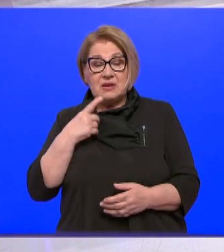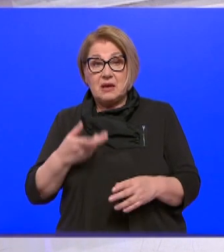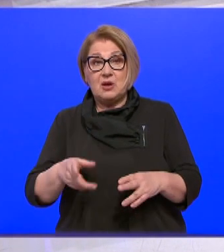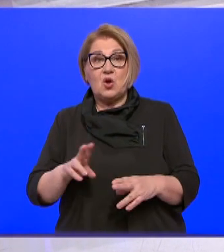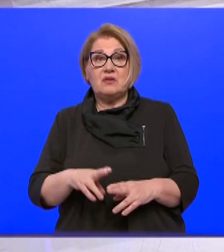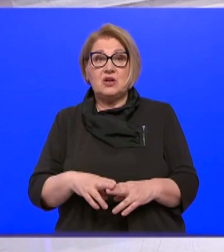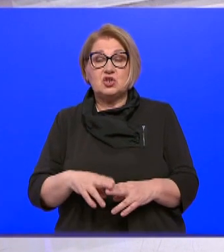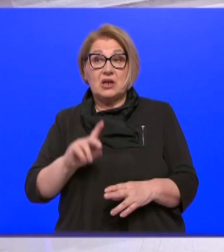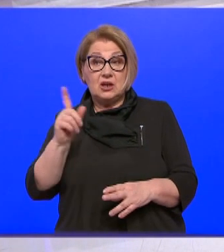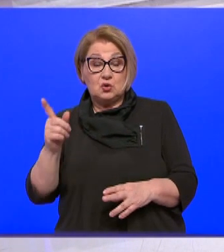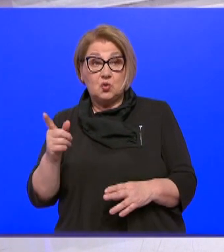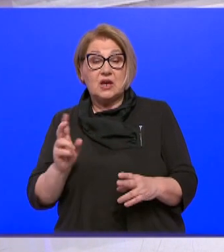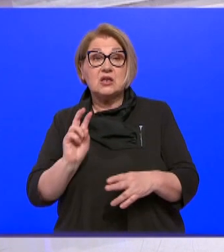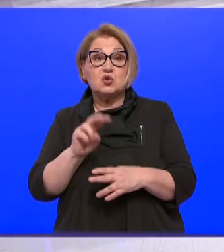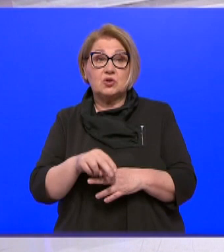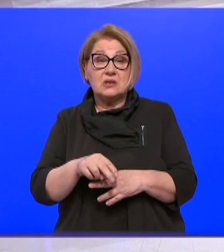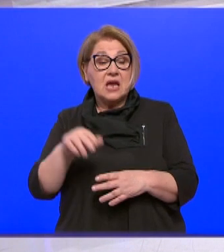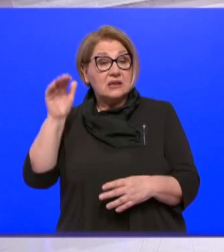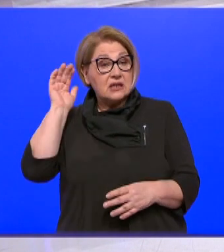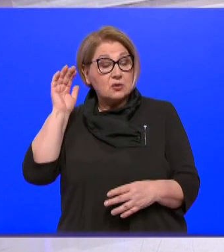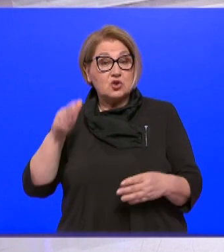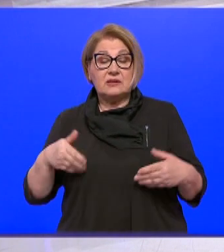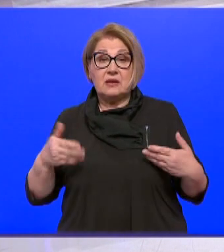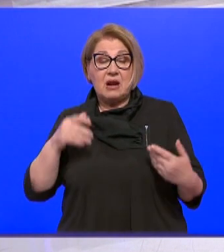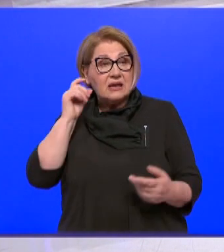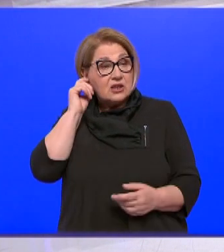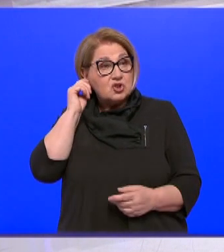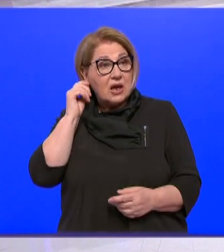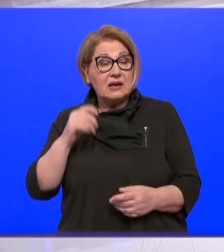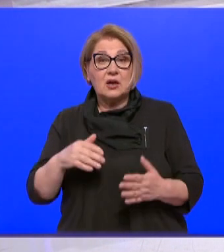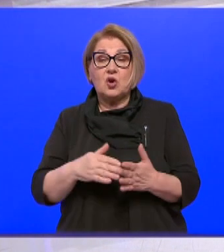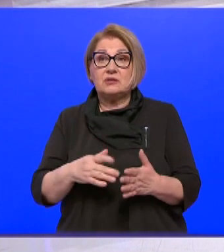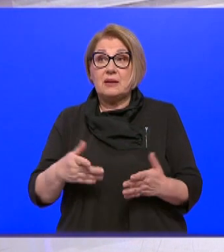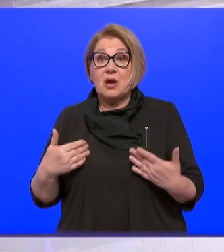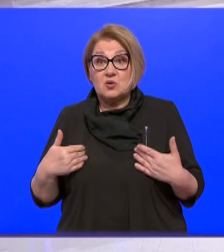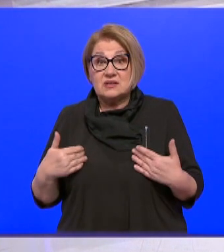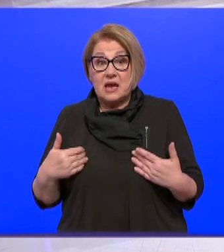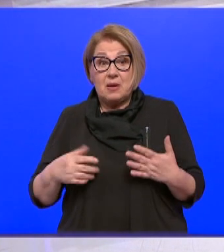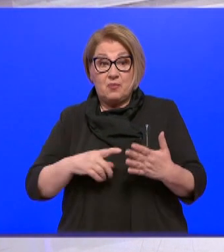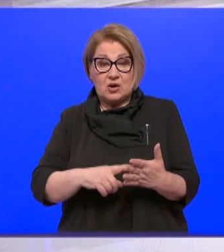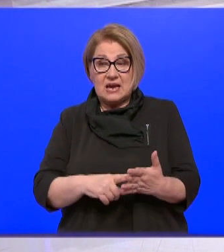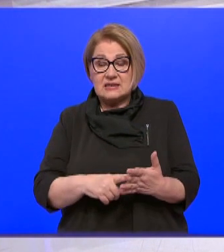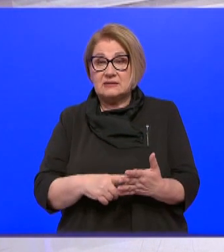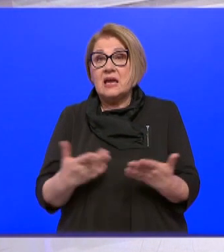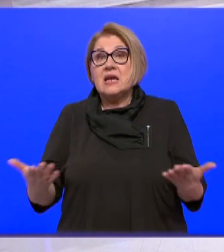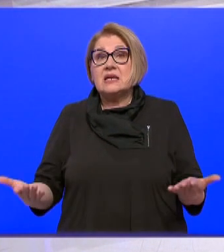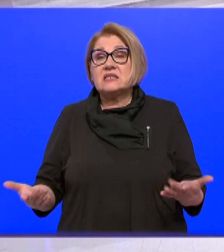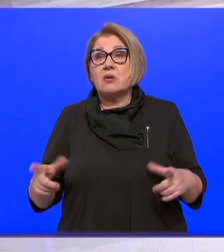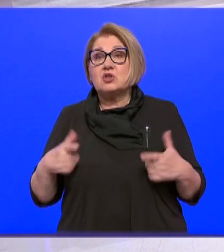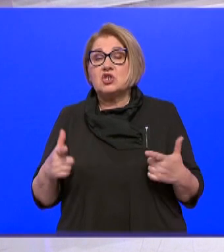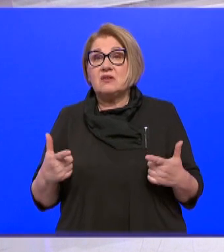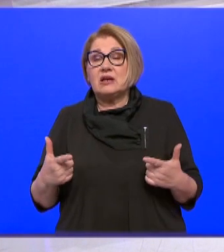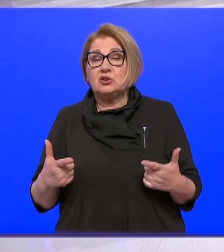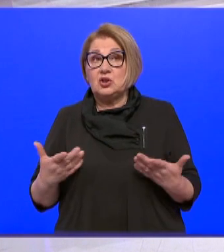više i drugih sudionika da slušaju te mlade žene koje trebaju sebe izgraditi na nekom svom životnom putu, da su slušale